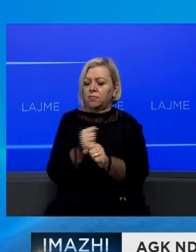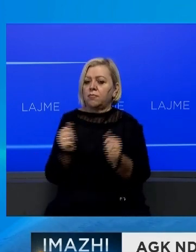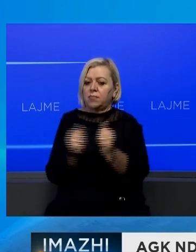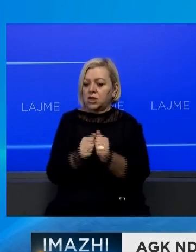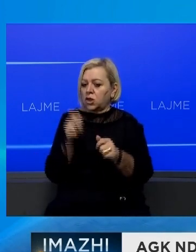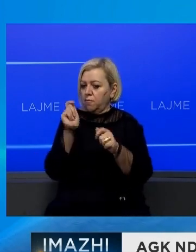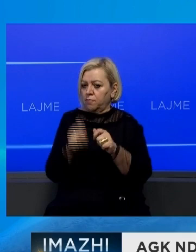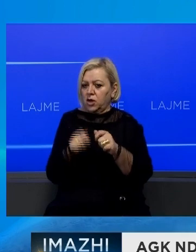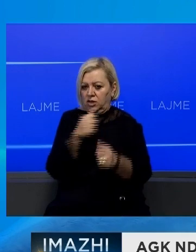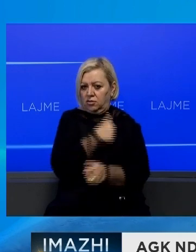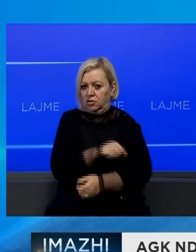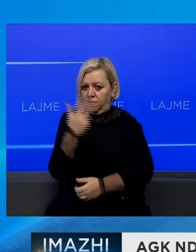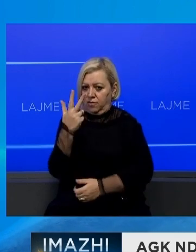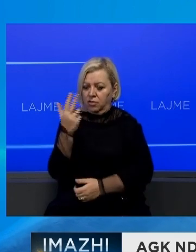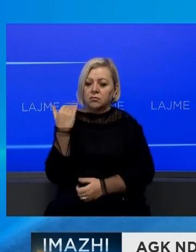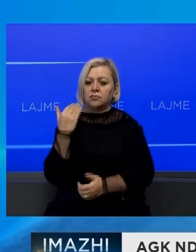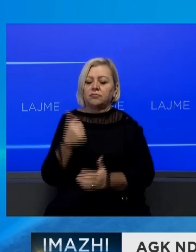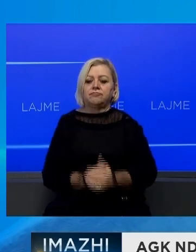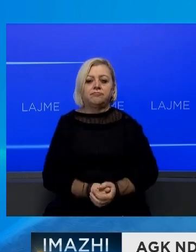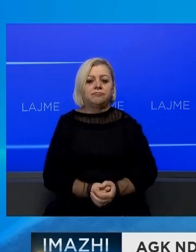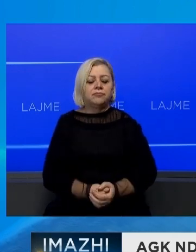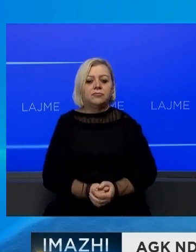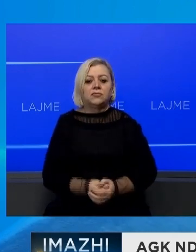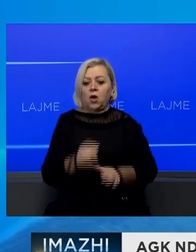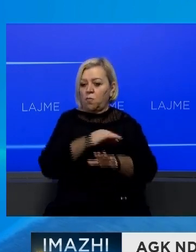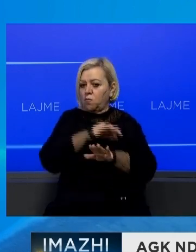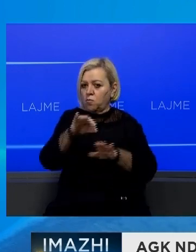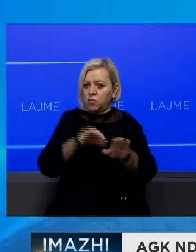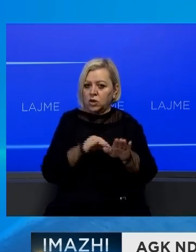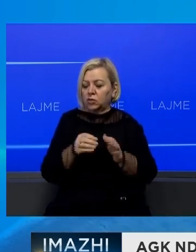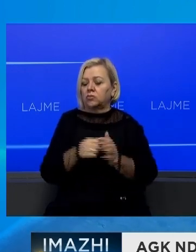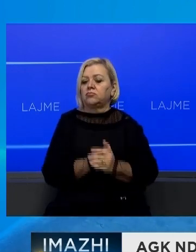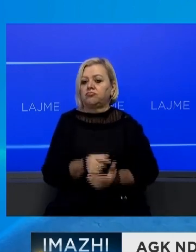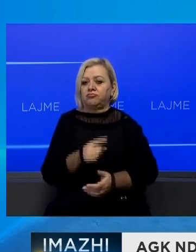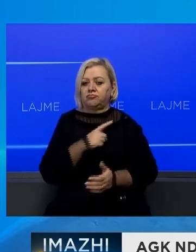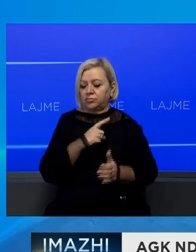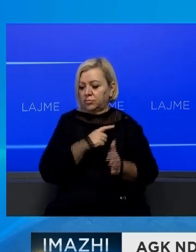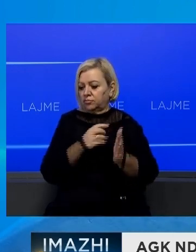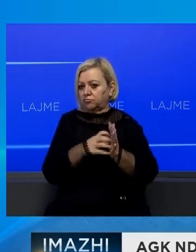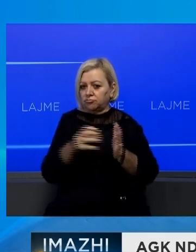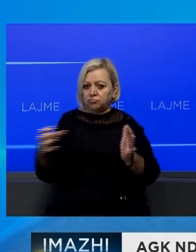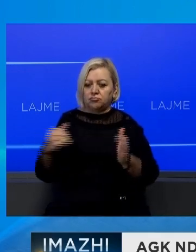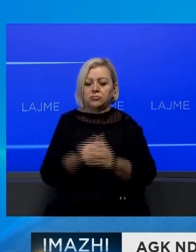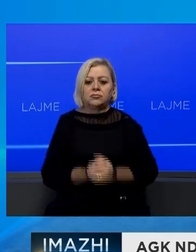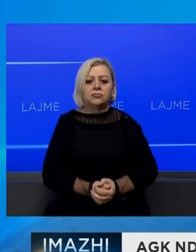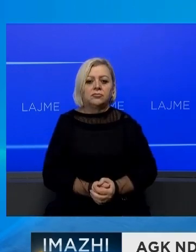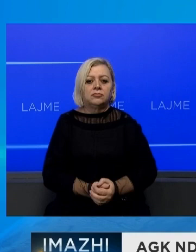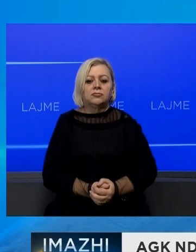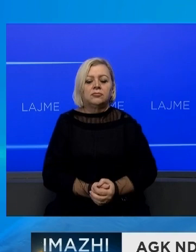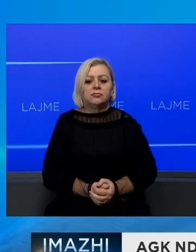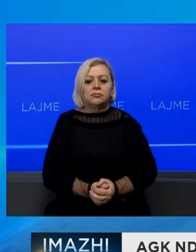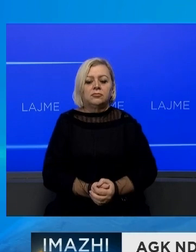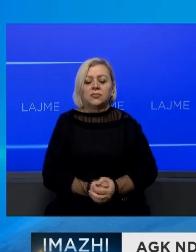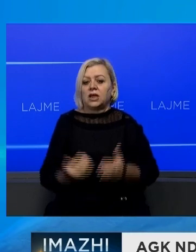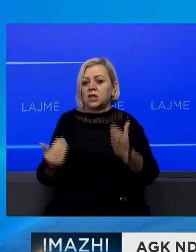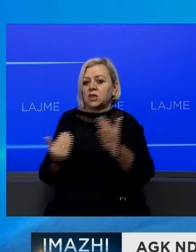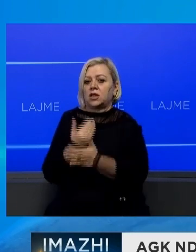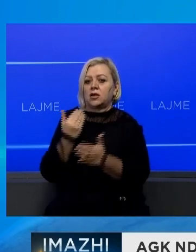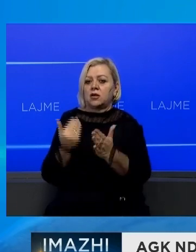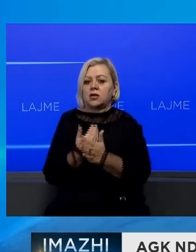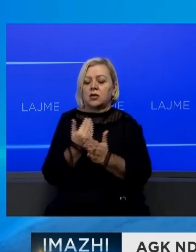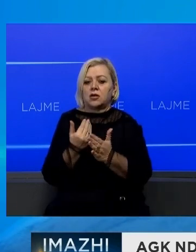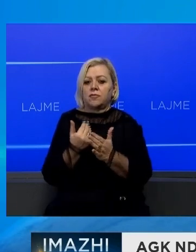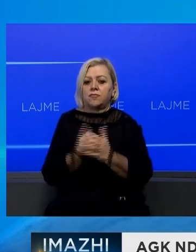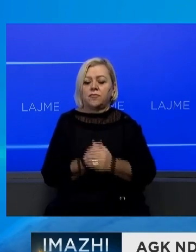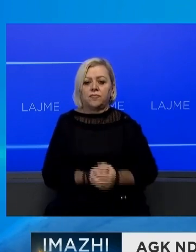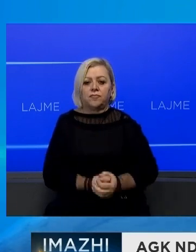vitet e kaluara. Do të vazhdojmë projektet që shumë prej tyre pra i ka nisur bordi i kaluar me ty në krye. Kemi ide të reja natyrisht, fokusi kryesor do të